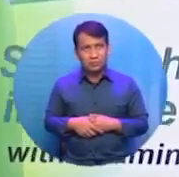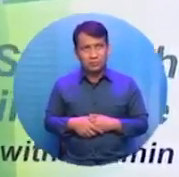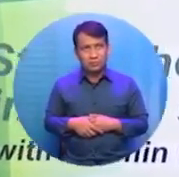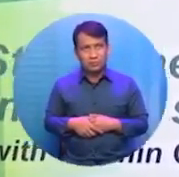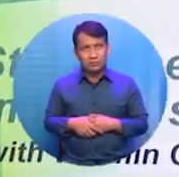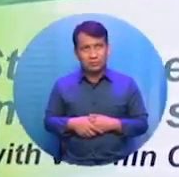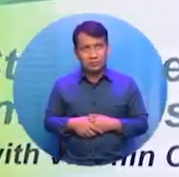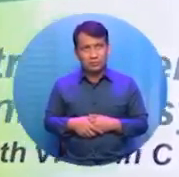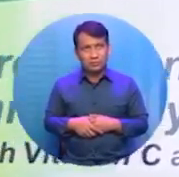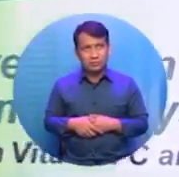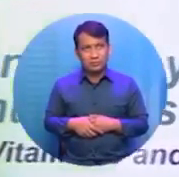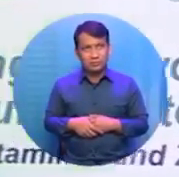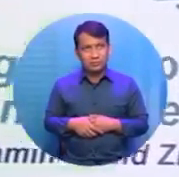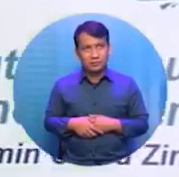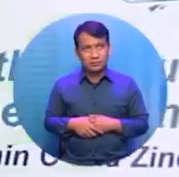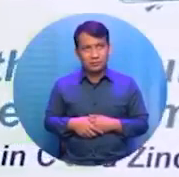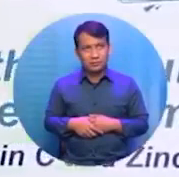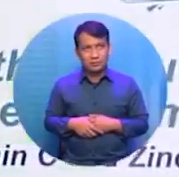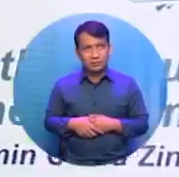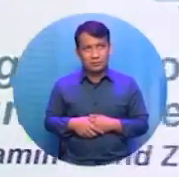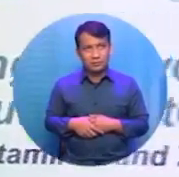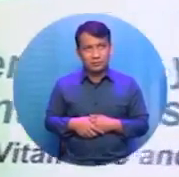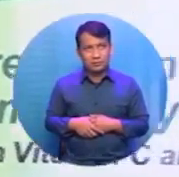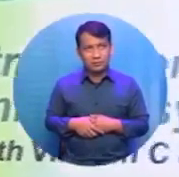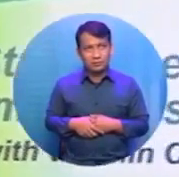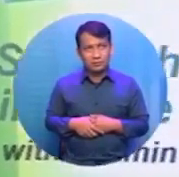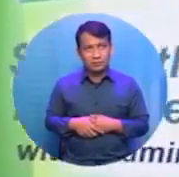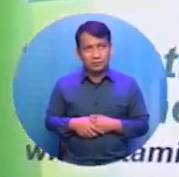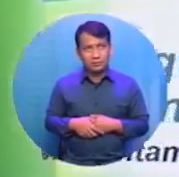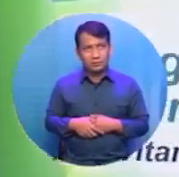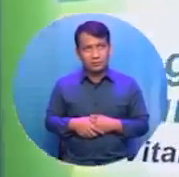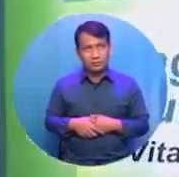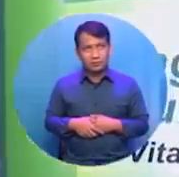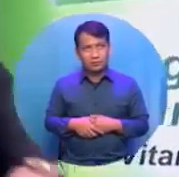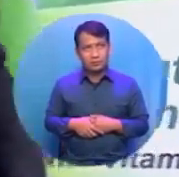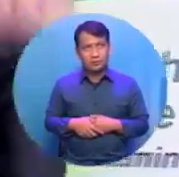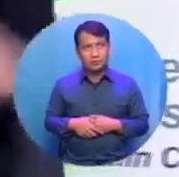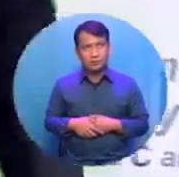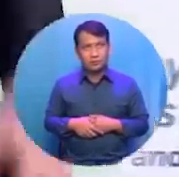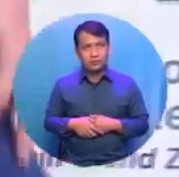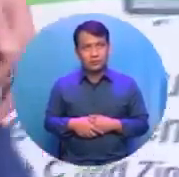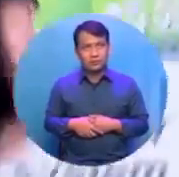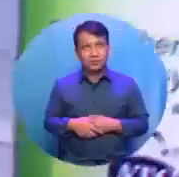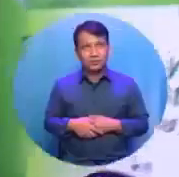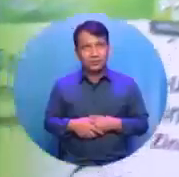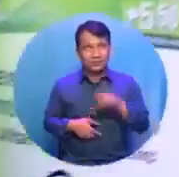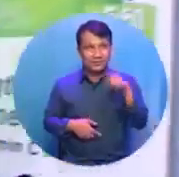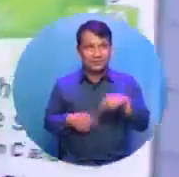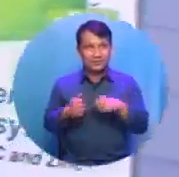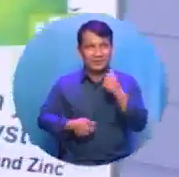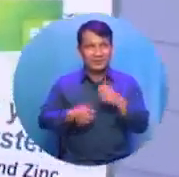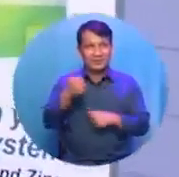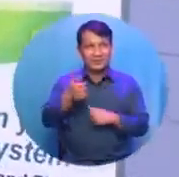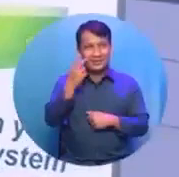Blind. Ay, sorry. Apo, bulag. Hindi mo si... blind massage. Okay, panalo na. Panalo natin. Apo.